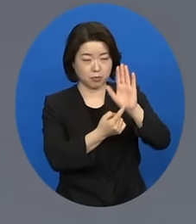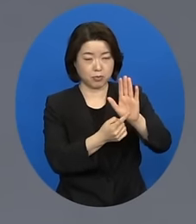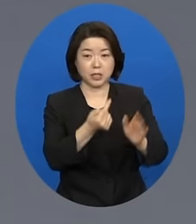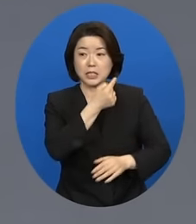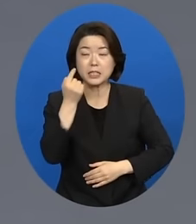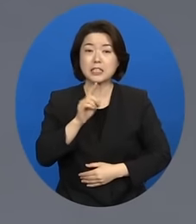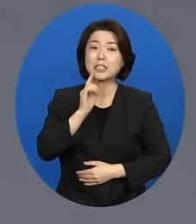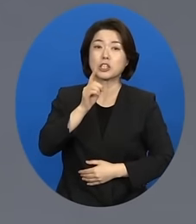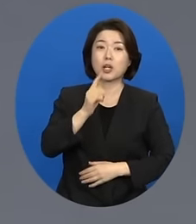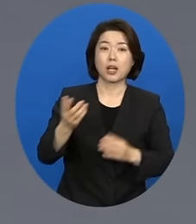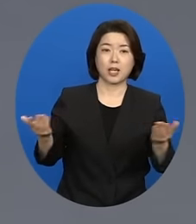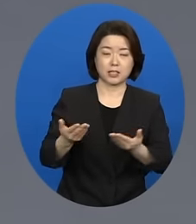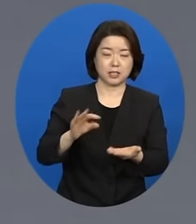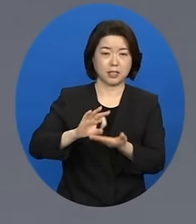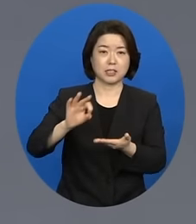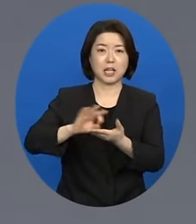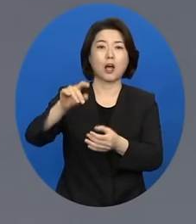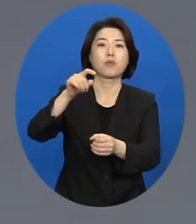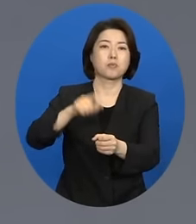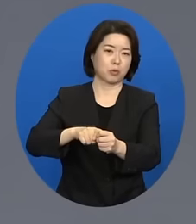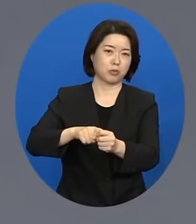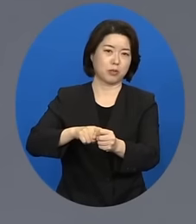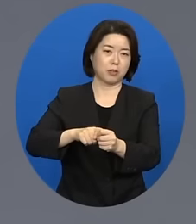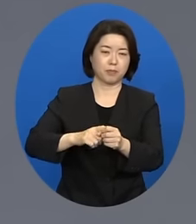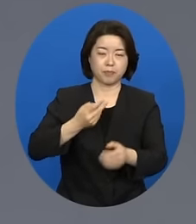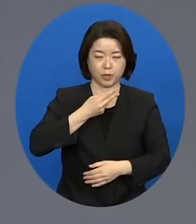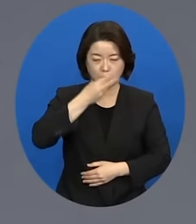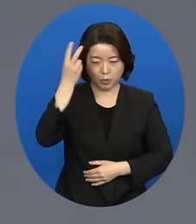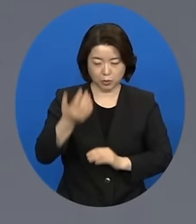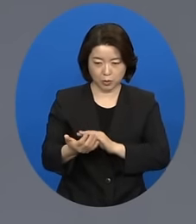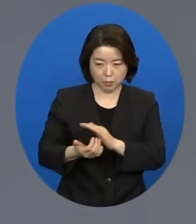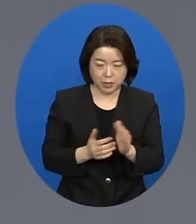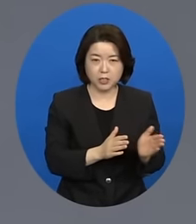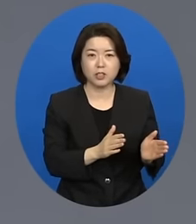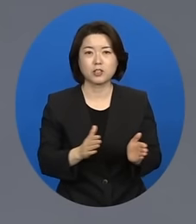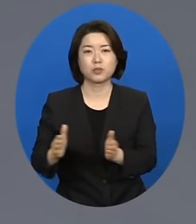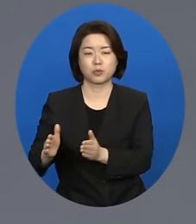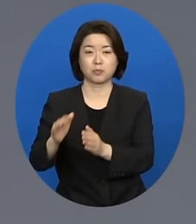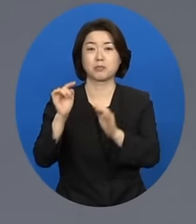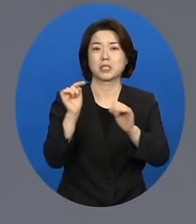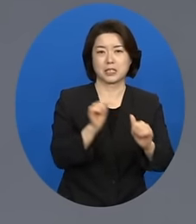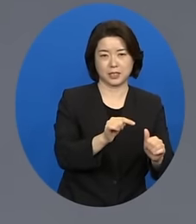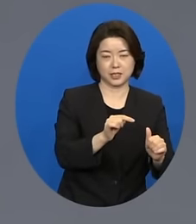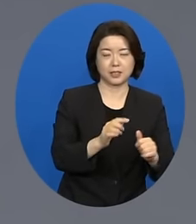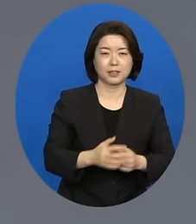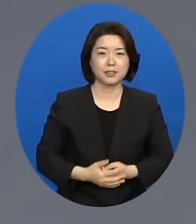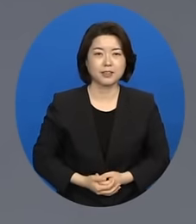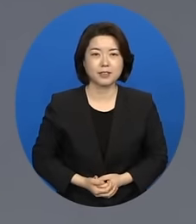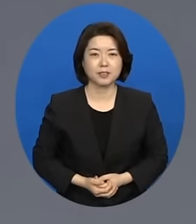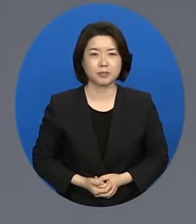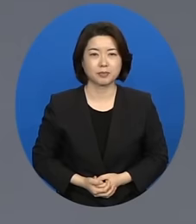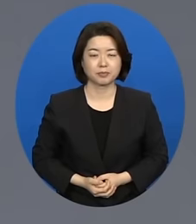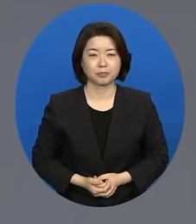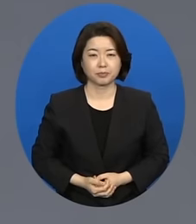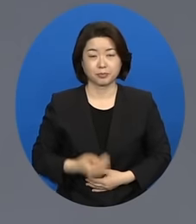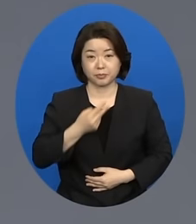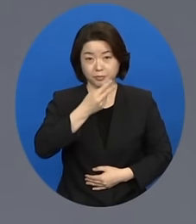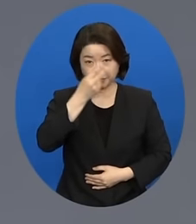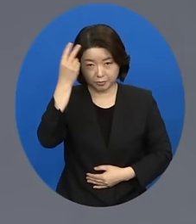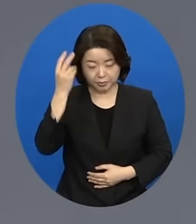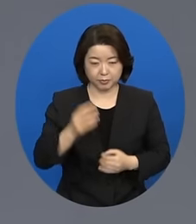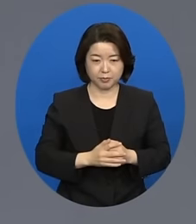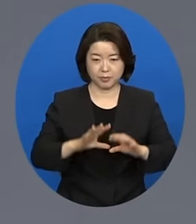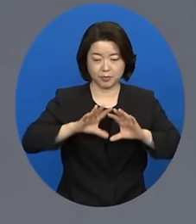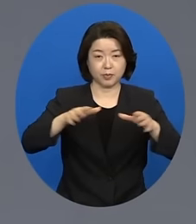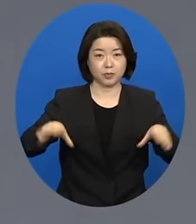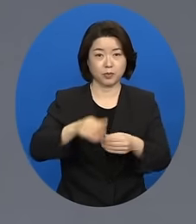증언하는 일에 쓰기 위하여서 요셉을 미리 준비시키고 계셨던 것이죠. 요셉이 총리가